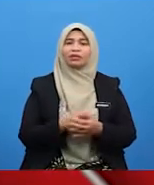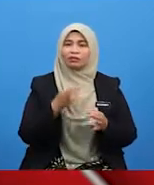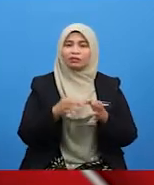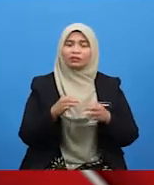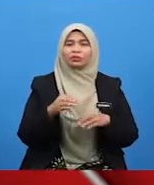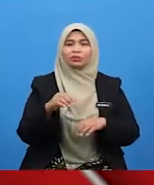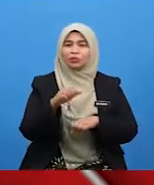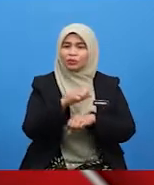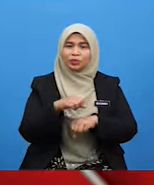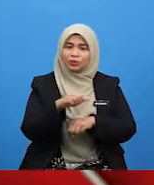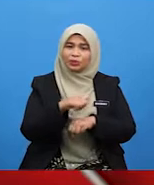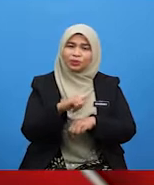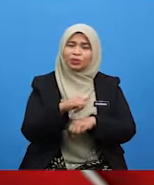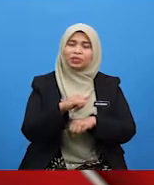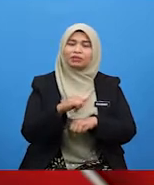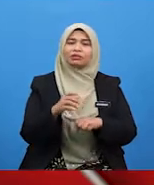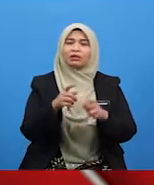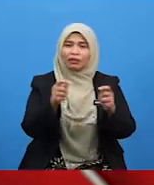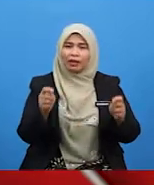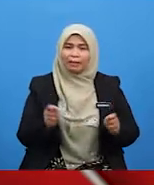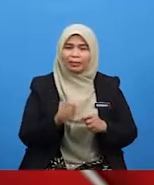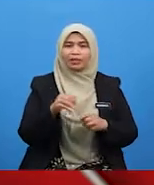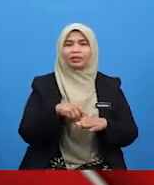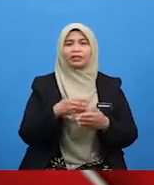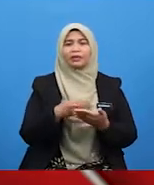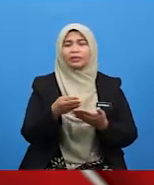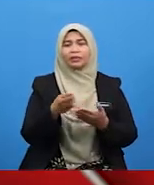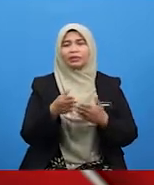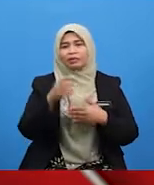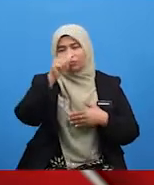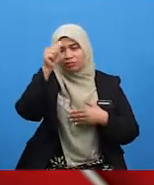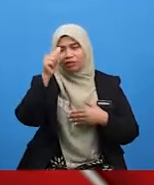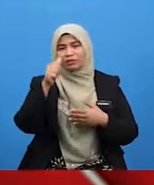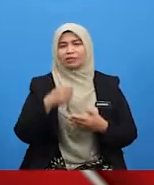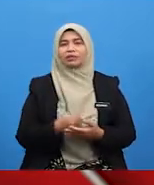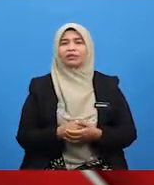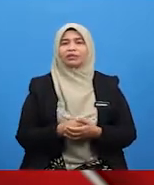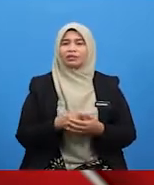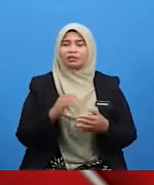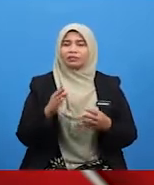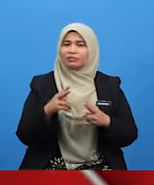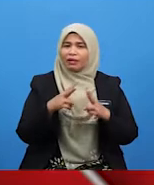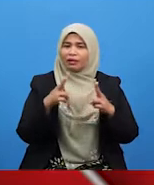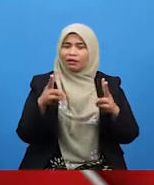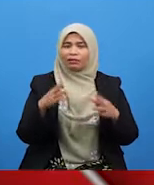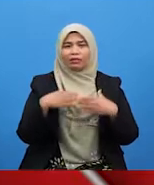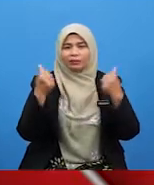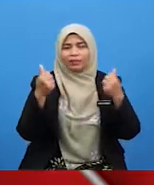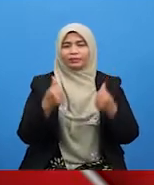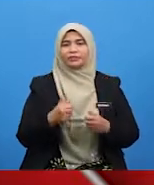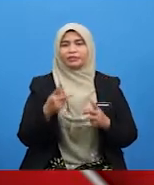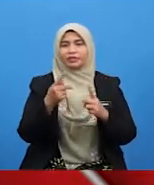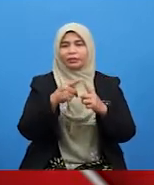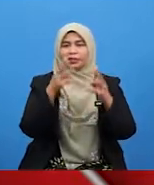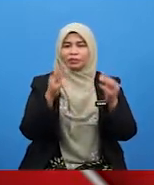syurga adalah tempat yang diberikan oleh Allah ganjaran yang dahsyat kepada manusia yang